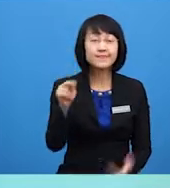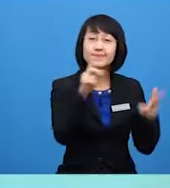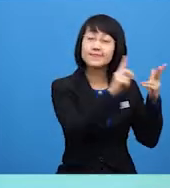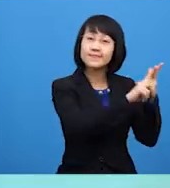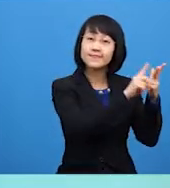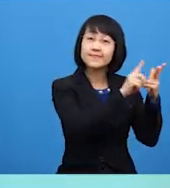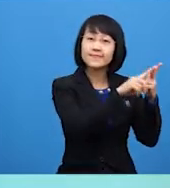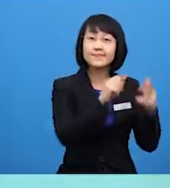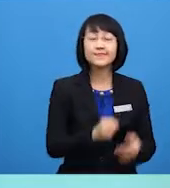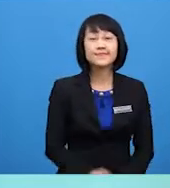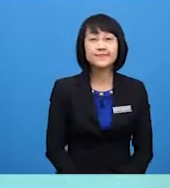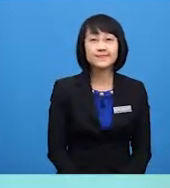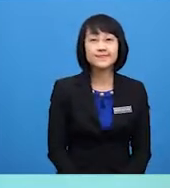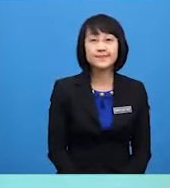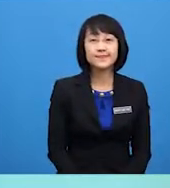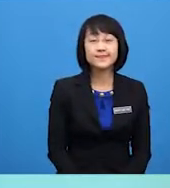Soalan ketiga.